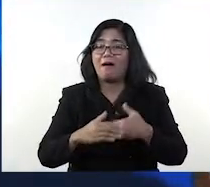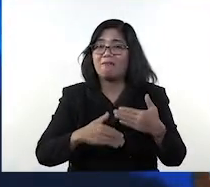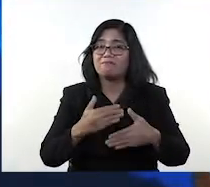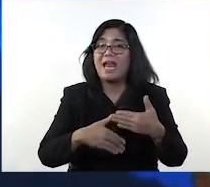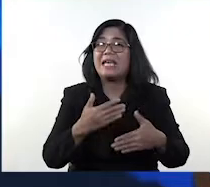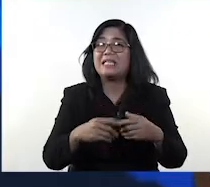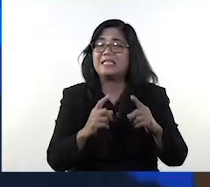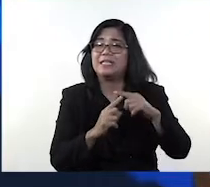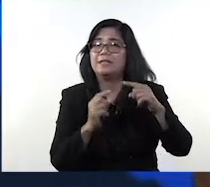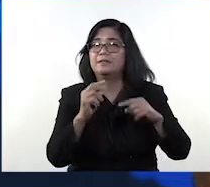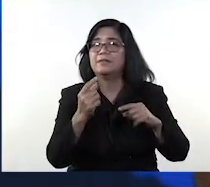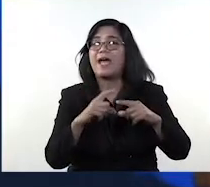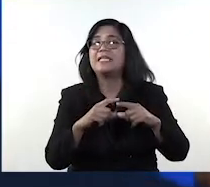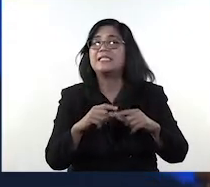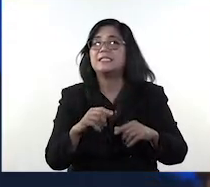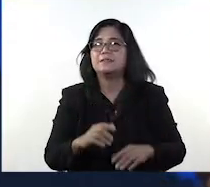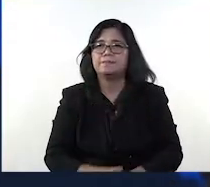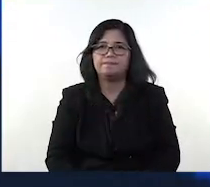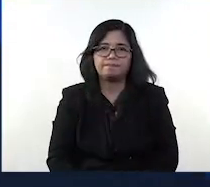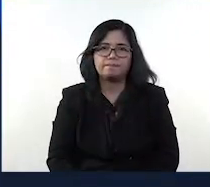Hai tapi sekarang dia mobil